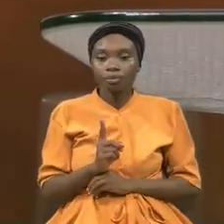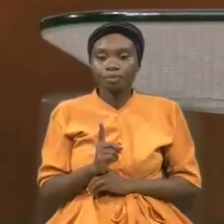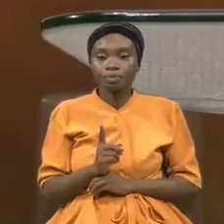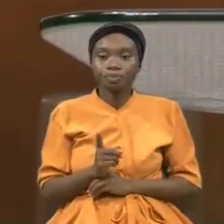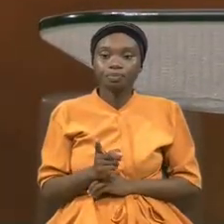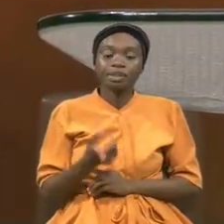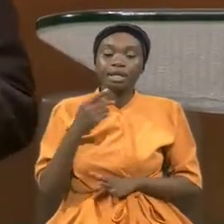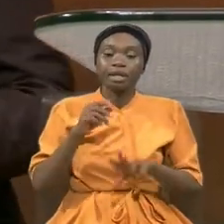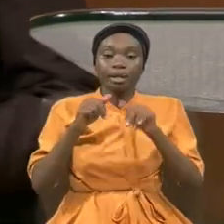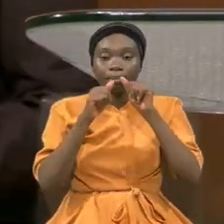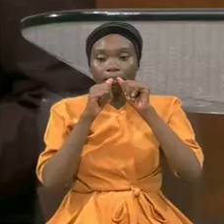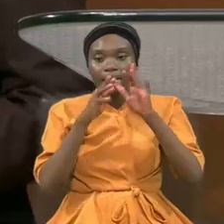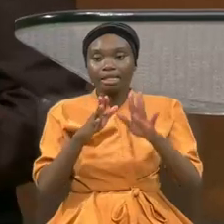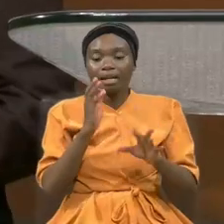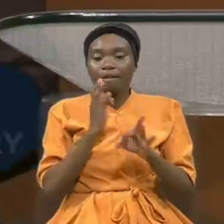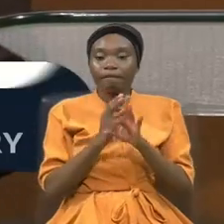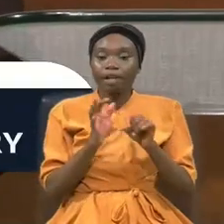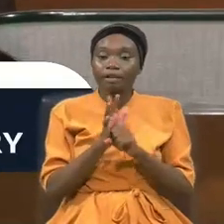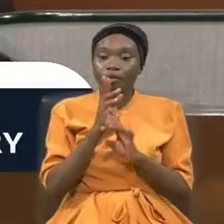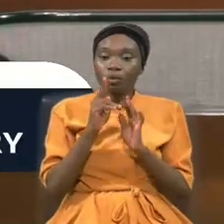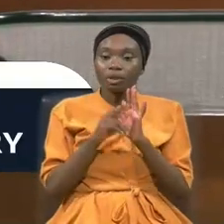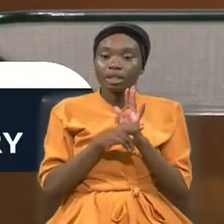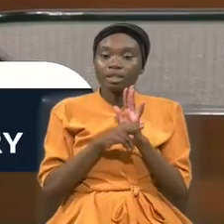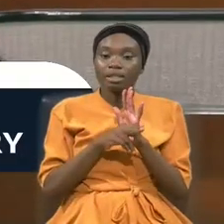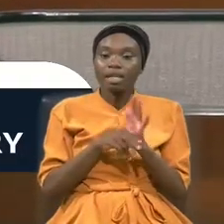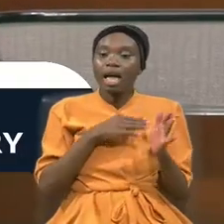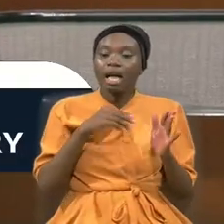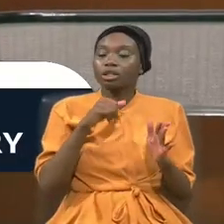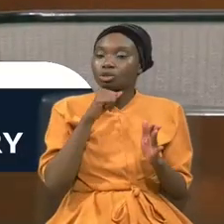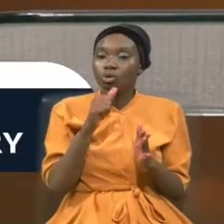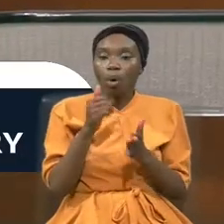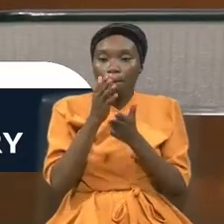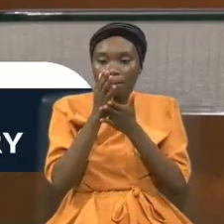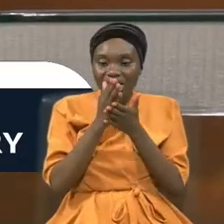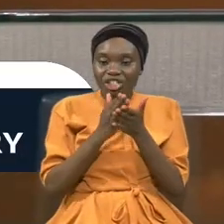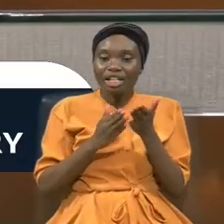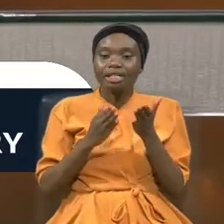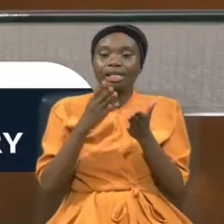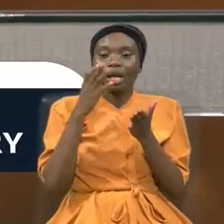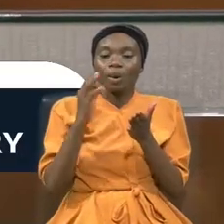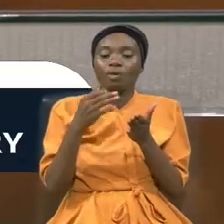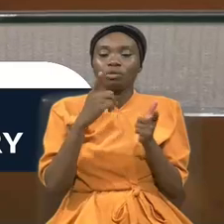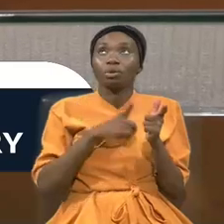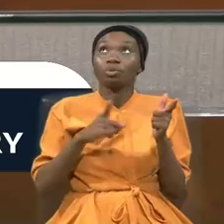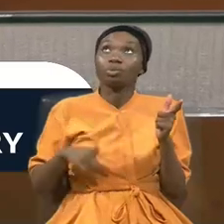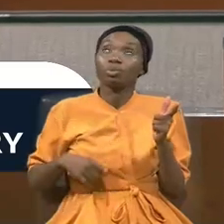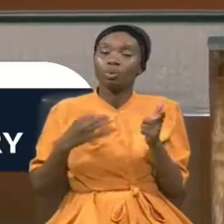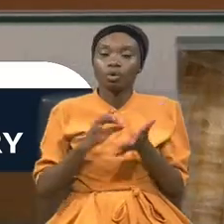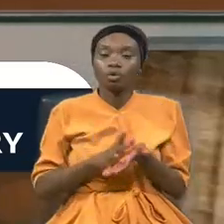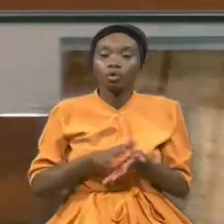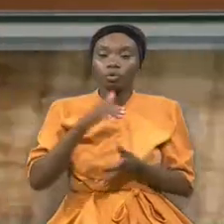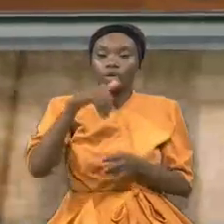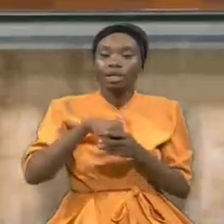la fidélité et l'impartialité bénie du Seigneur de